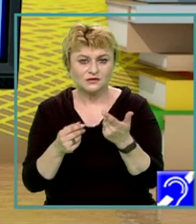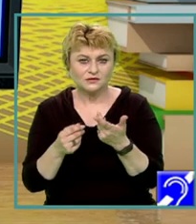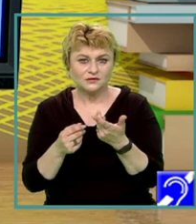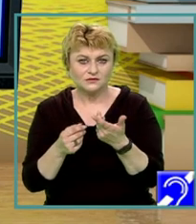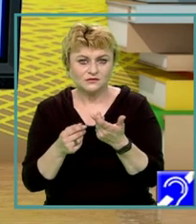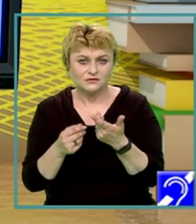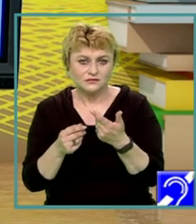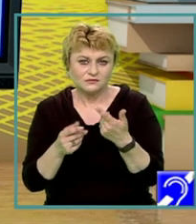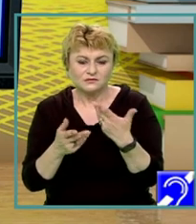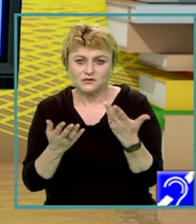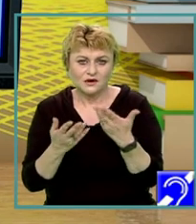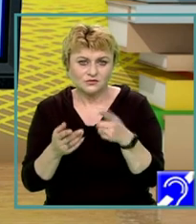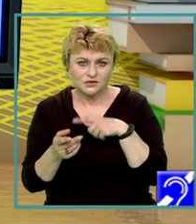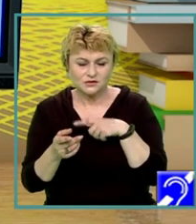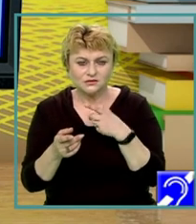este pozitiv